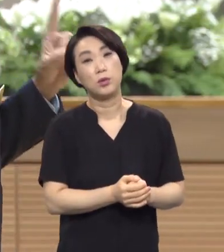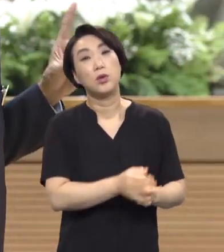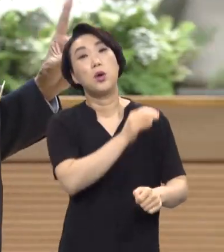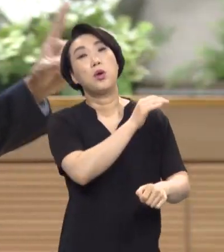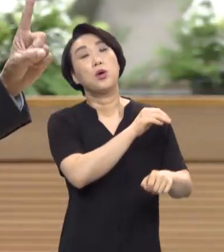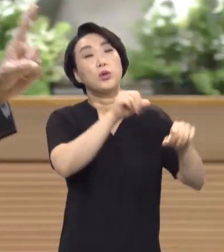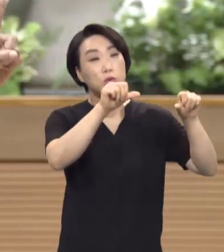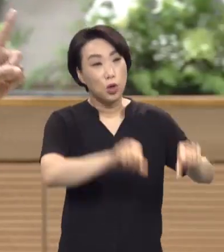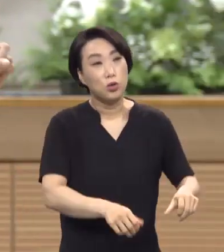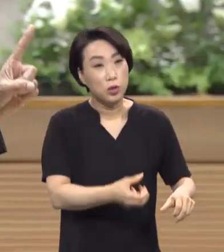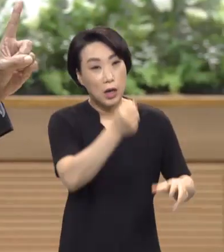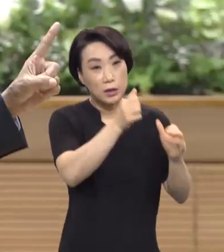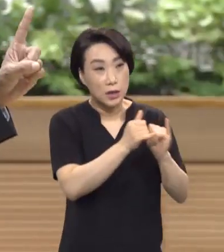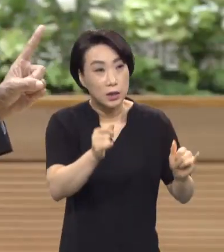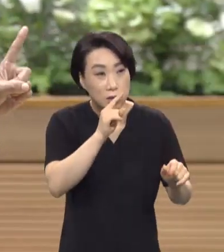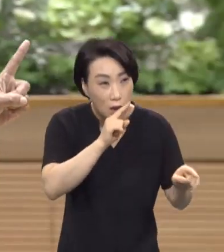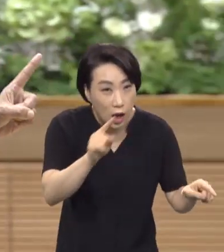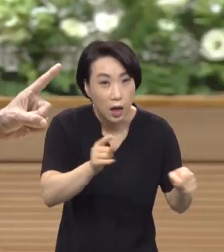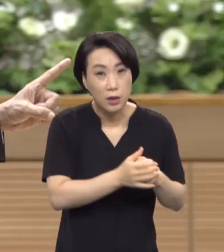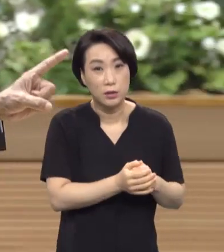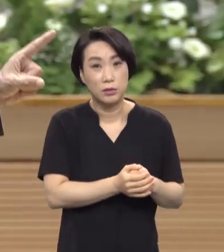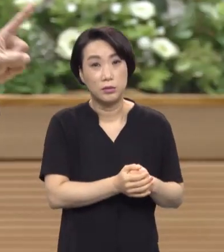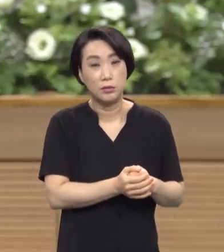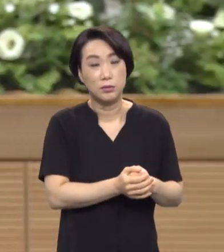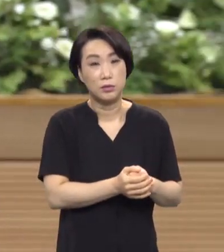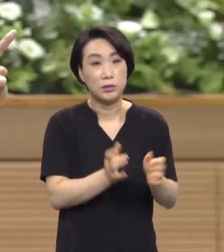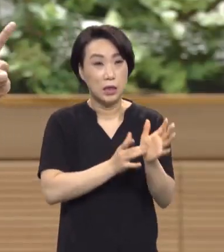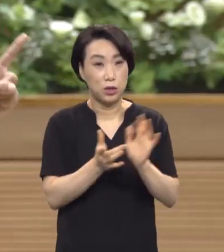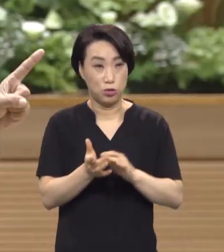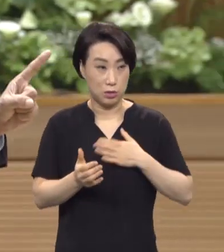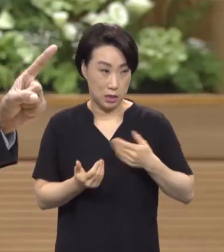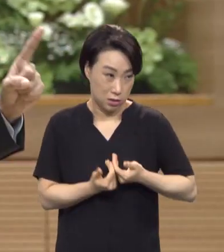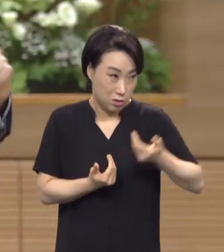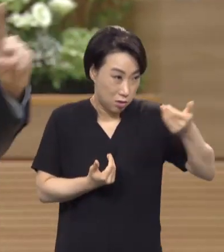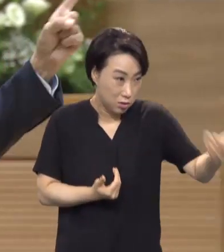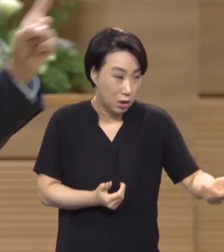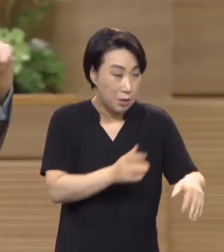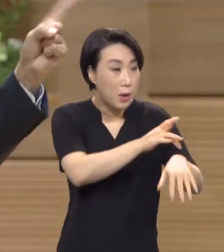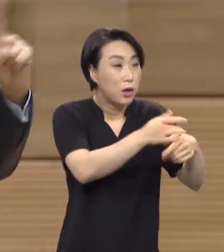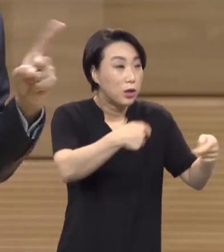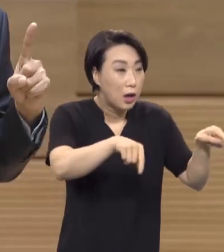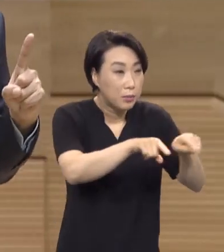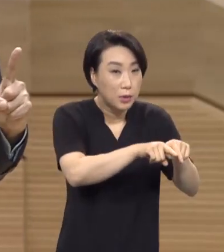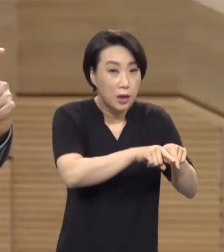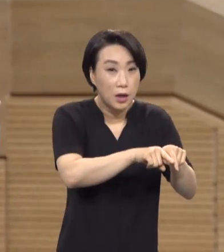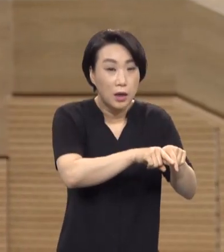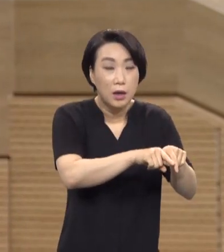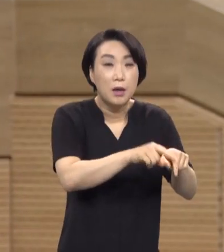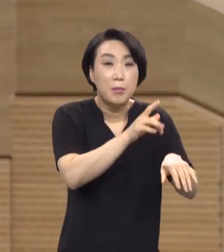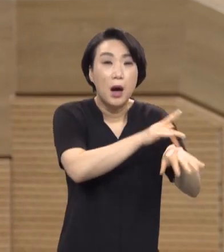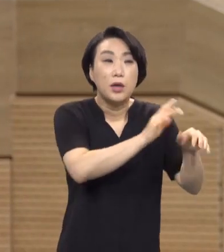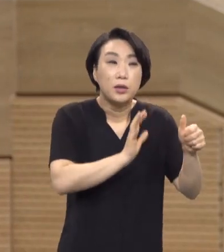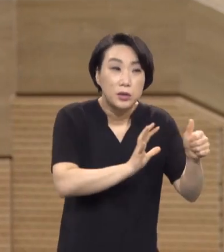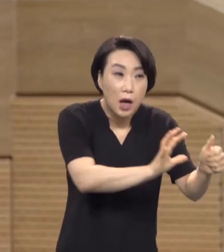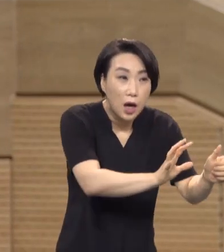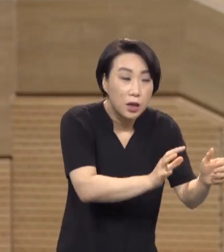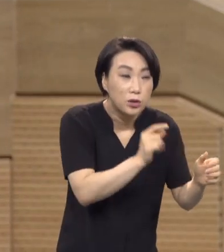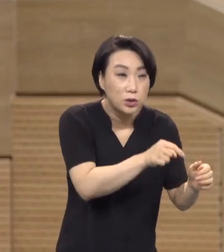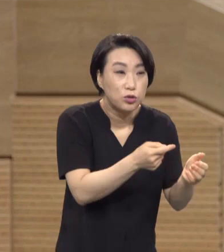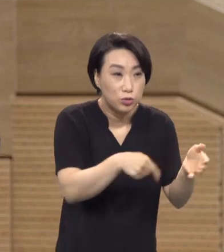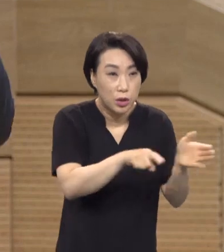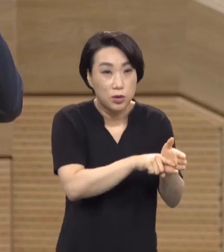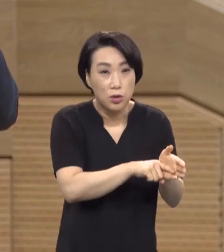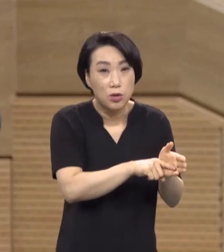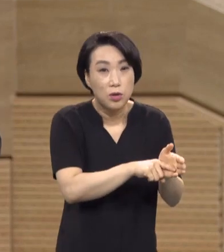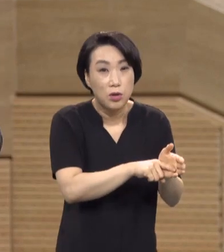이 저주를 받은 자들아, 나를 떠나 마귀와 더불어 그 사자들을